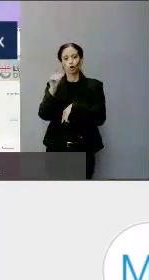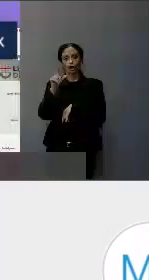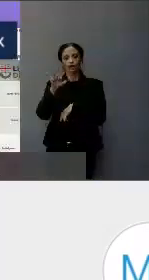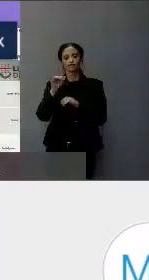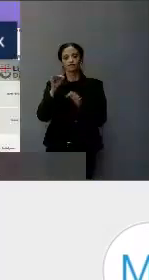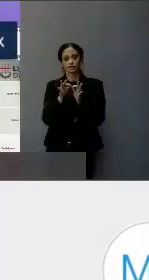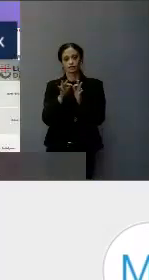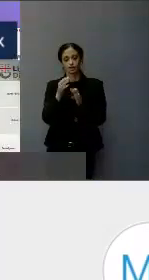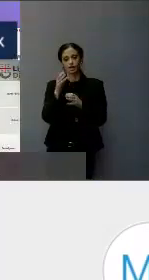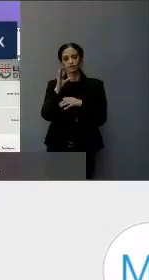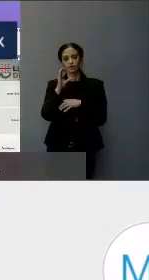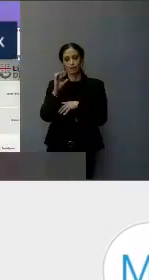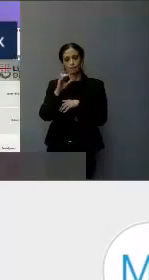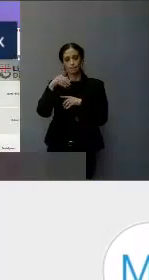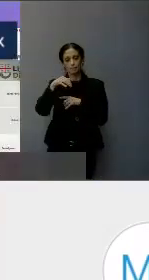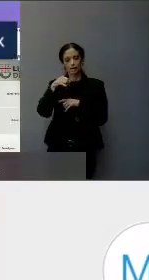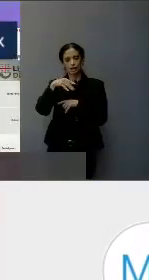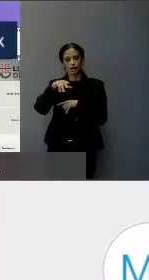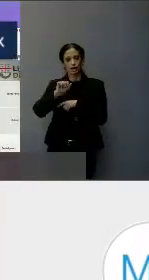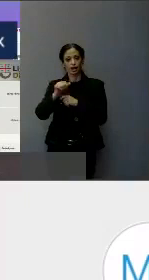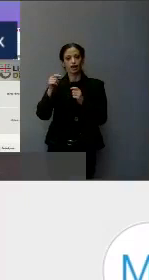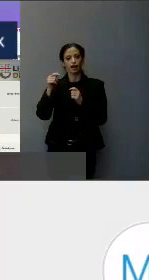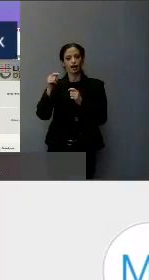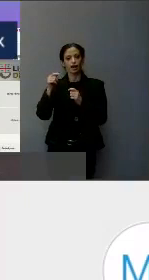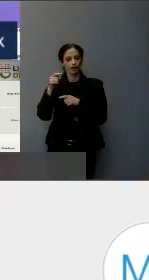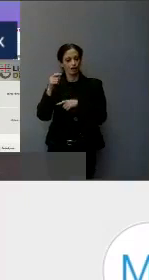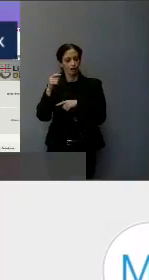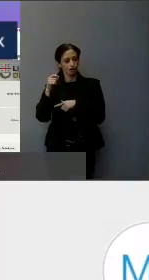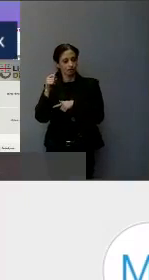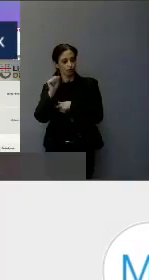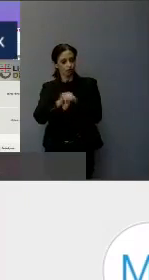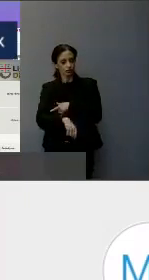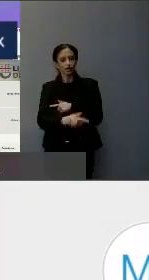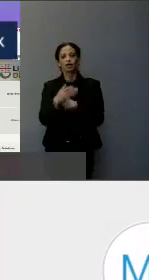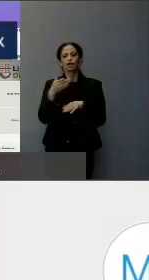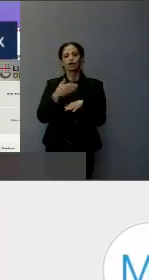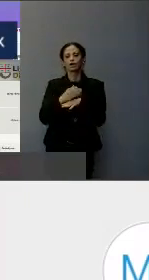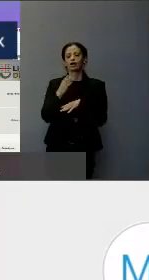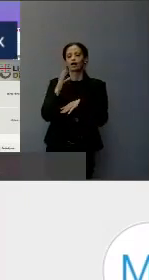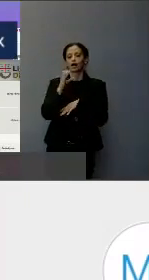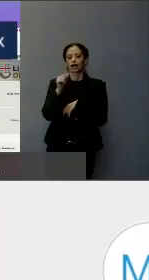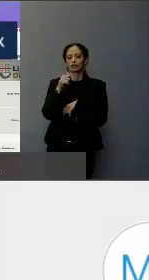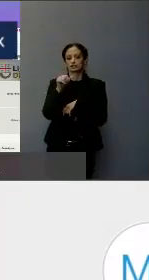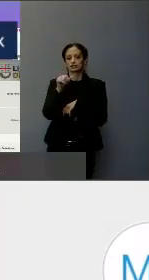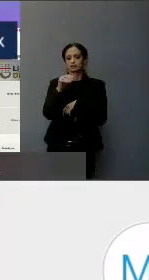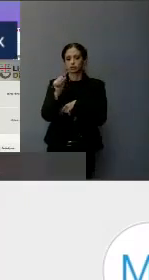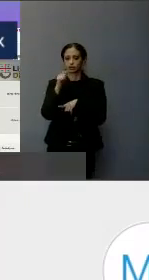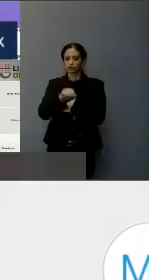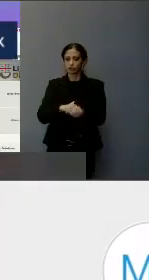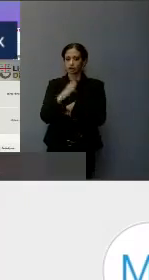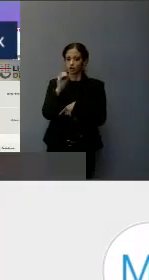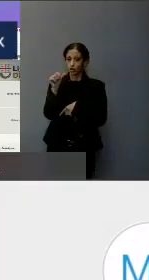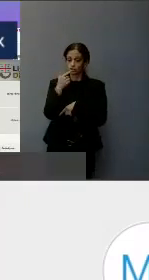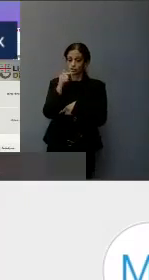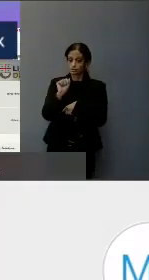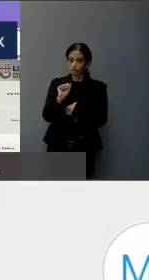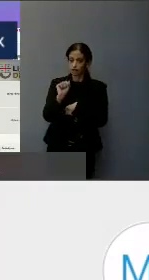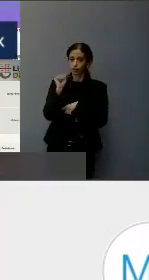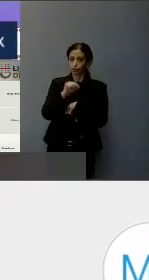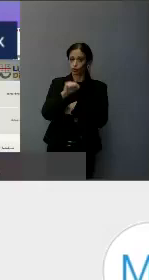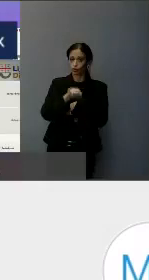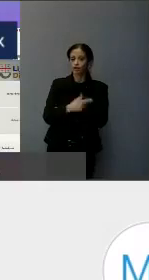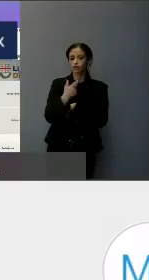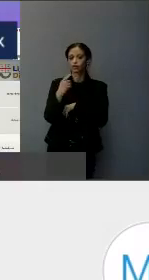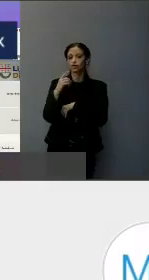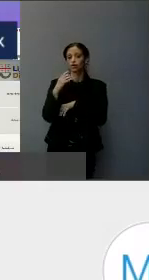consigliere campanella top consigliere cassiba contrario scegliere costa contrario